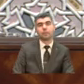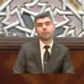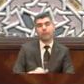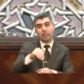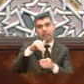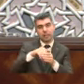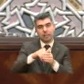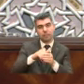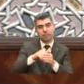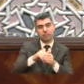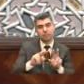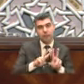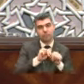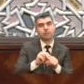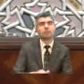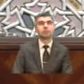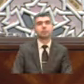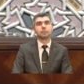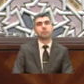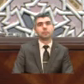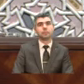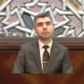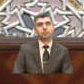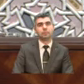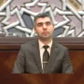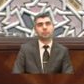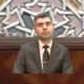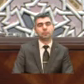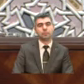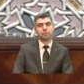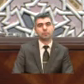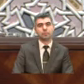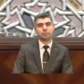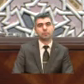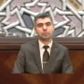فريق التجمع الدستوري. كلمة لأحد السادة النواب.